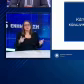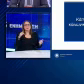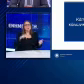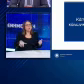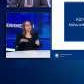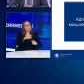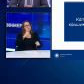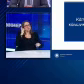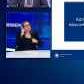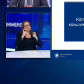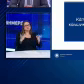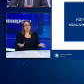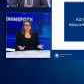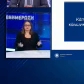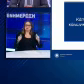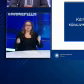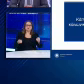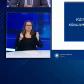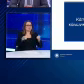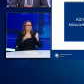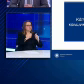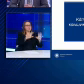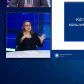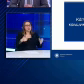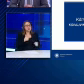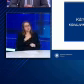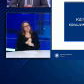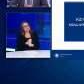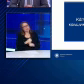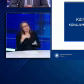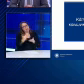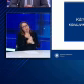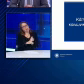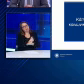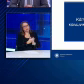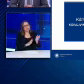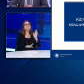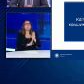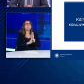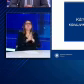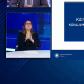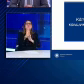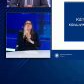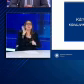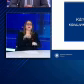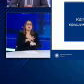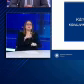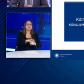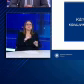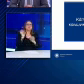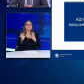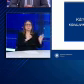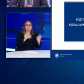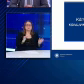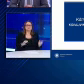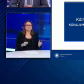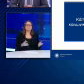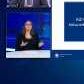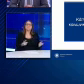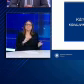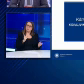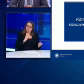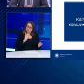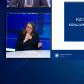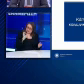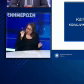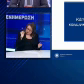lockdown, μήπως τα μέτρα δεν δουλεύουν, μήπως πρέπει να τα αποσύρουμε, η απάντηση είναι ότι τα μέτρα δουλεύουν, αλλά υπάρχουν νέες